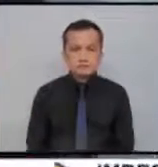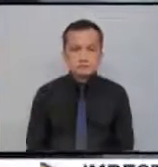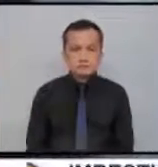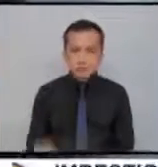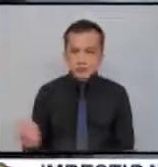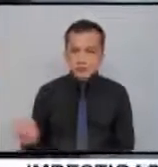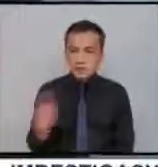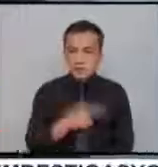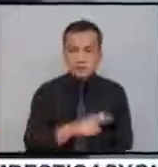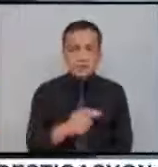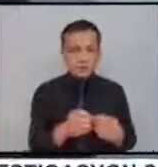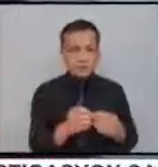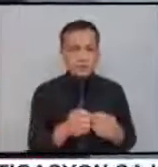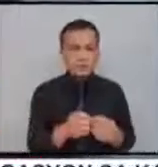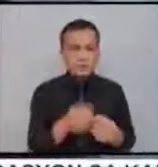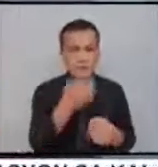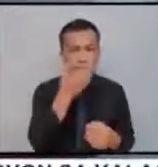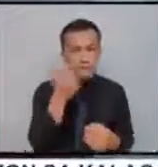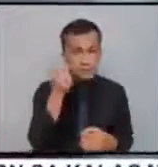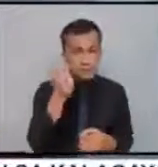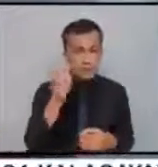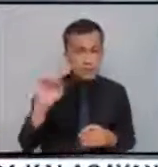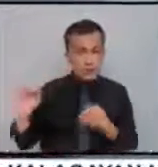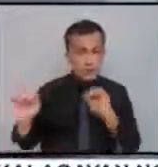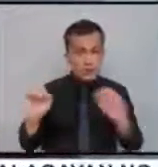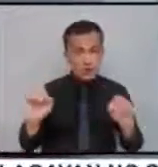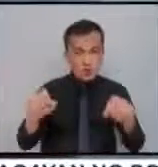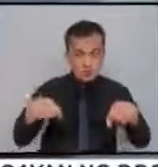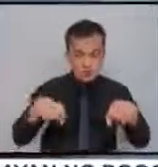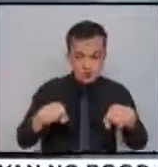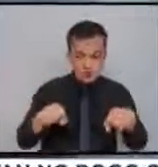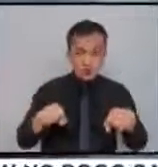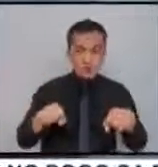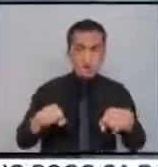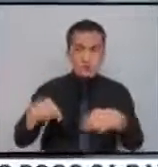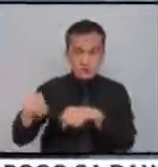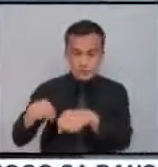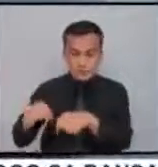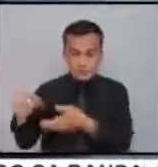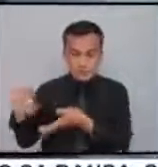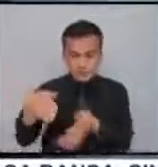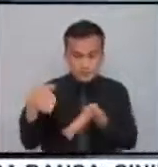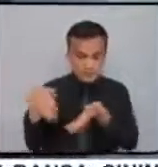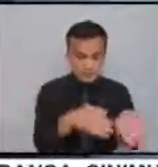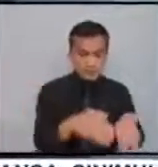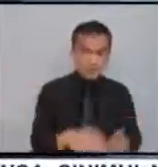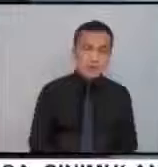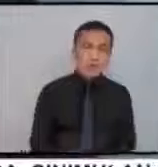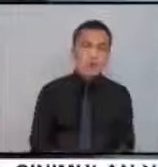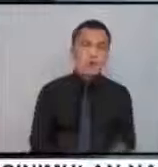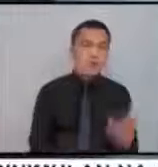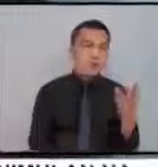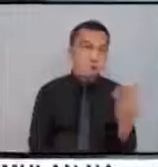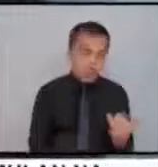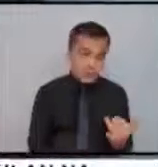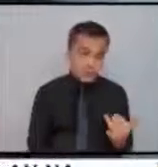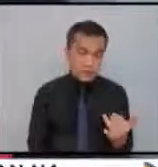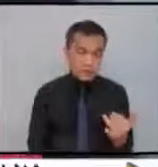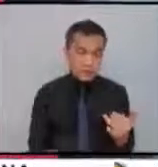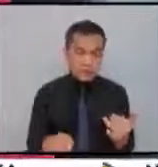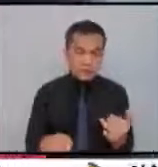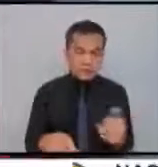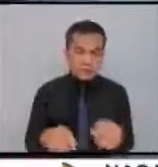may sarili lang motorcycle lane at saka bike lane. Dahil po sa pagkalat-kalat sila,